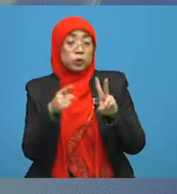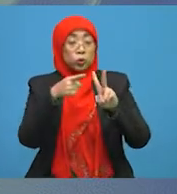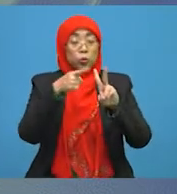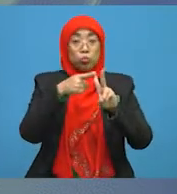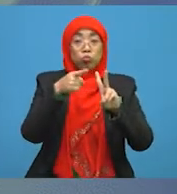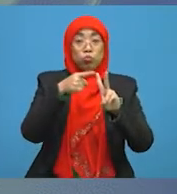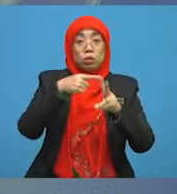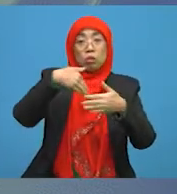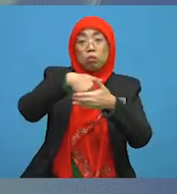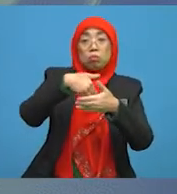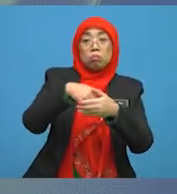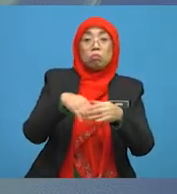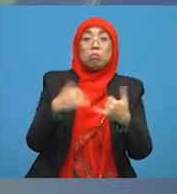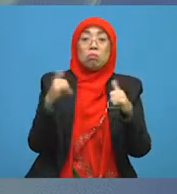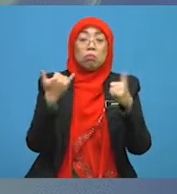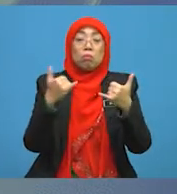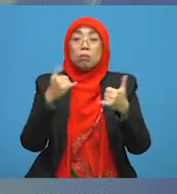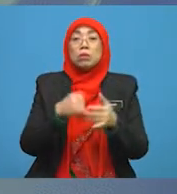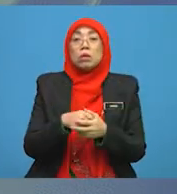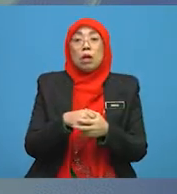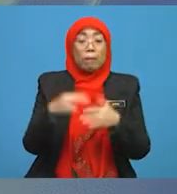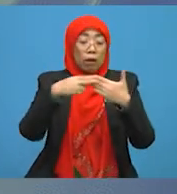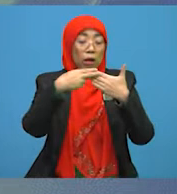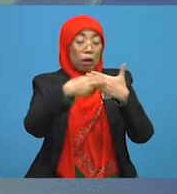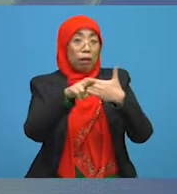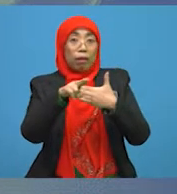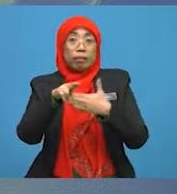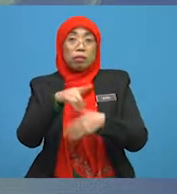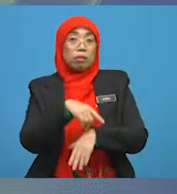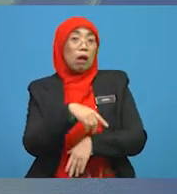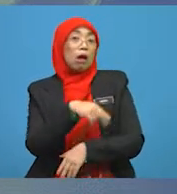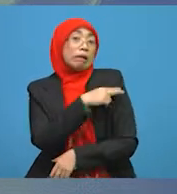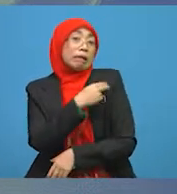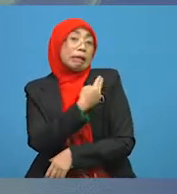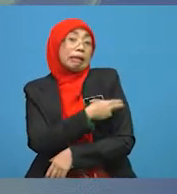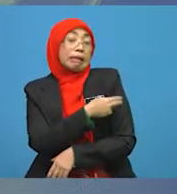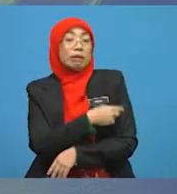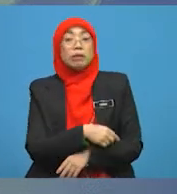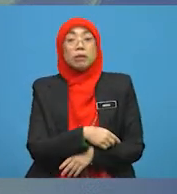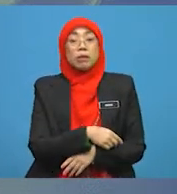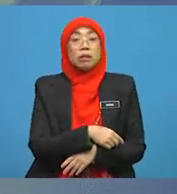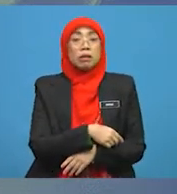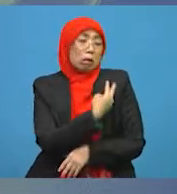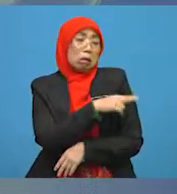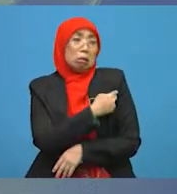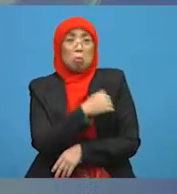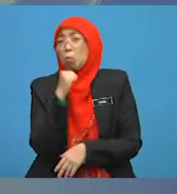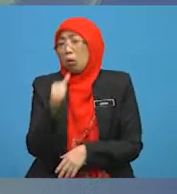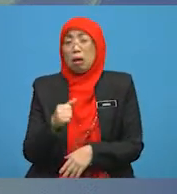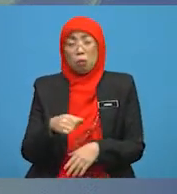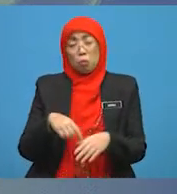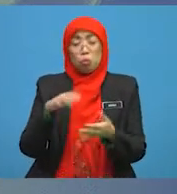para pemain bola sepak sekolah itu telah dihantar ke klinik latihan bola sepak bagi memantapkan